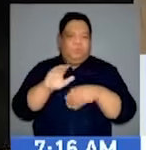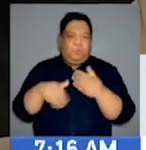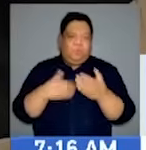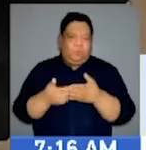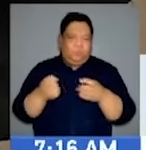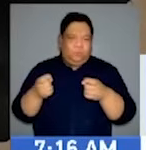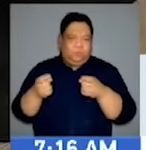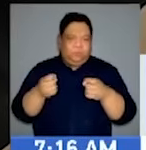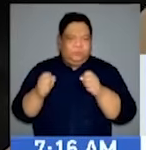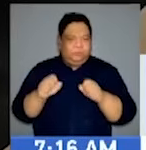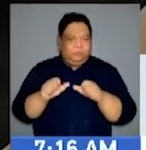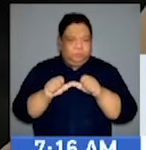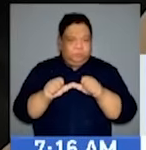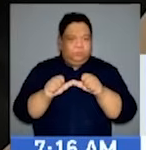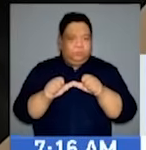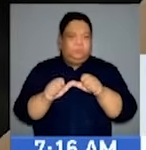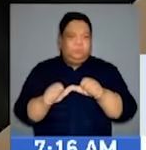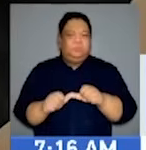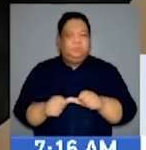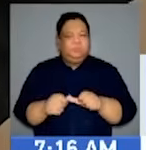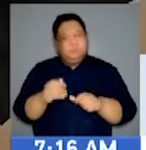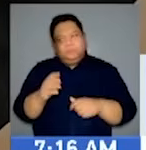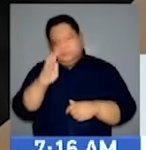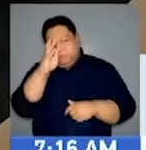ng kunting diskarte sa hanap buhay.